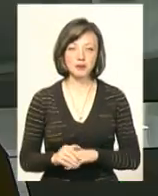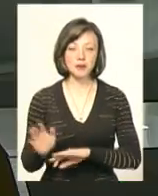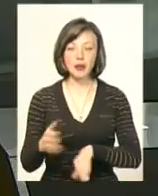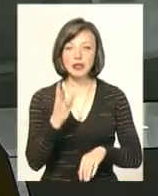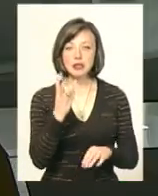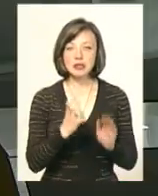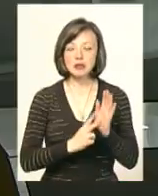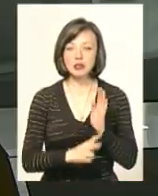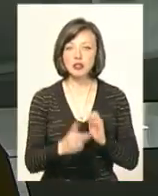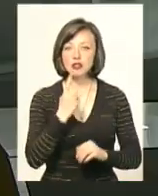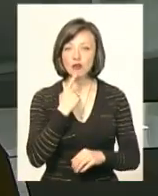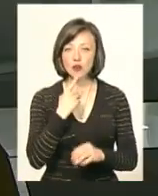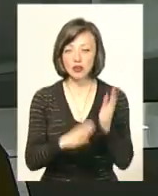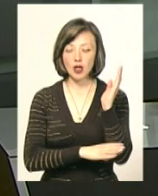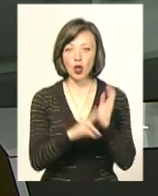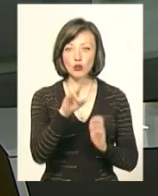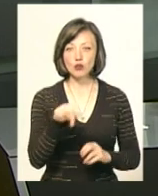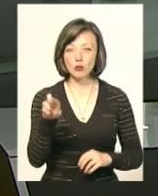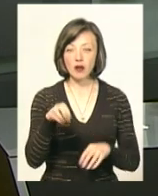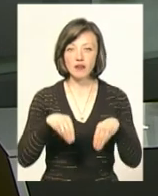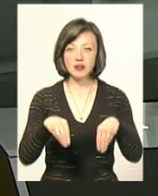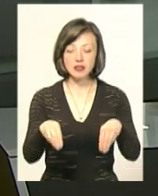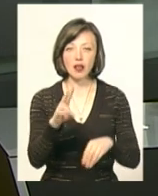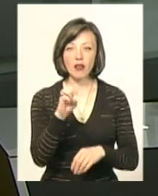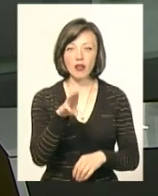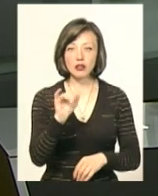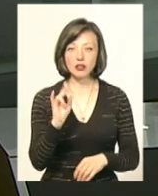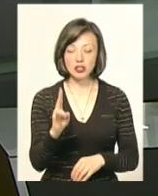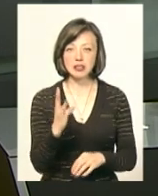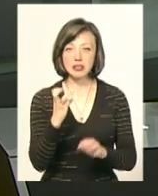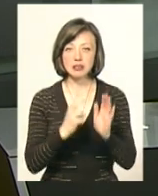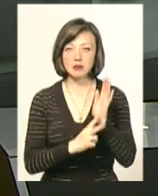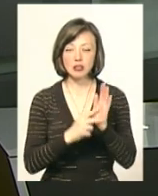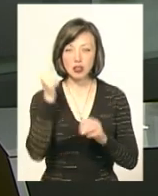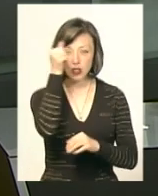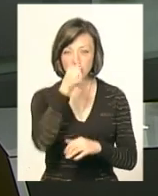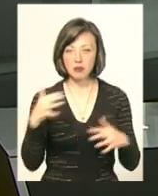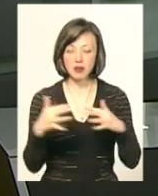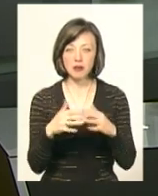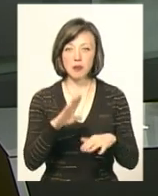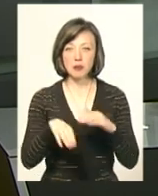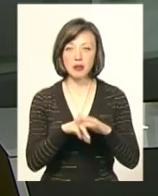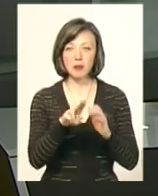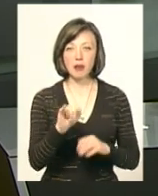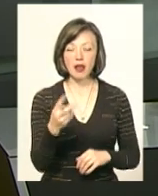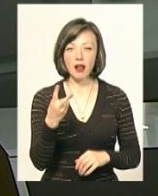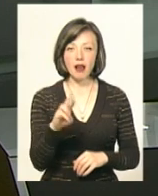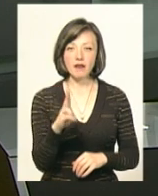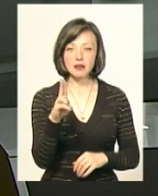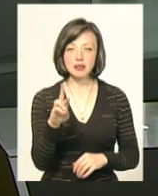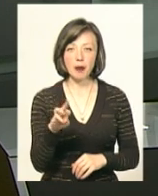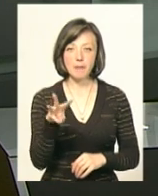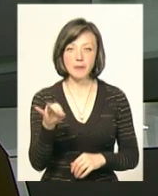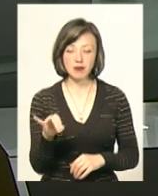370 червоних дубів висадили школярі у Нетішинському лісництві на честь 370-річчя битви під Пилявцями. Про це повідомив